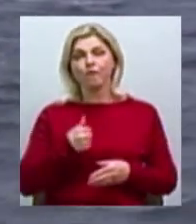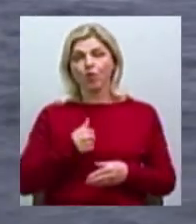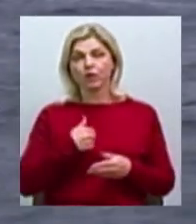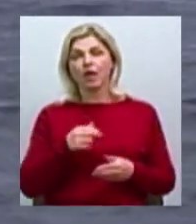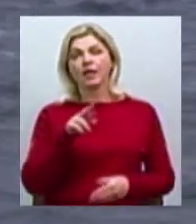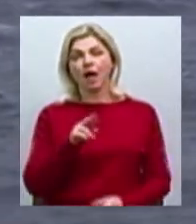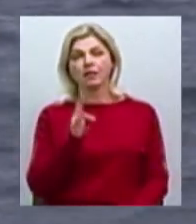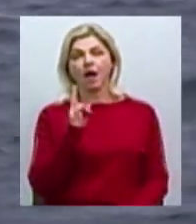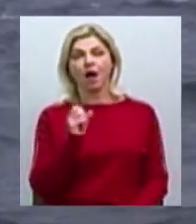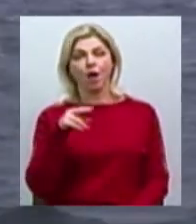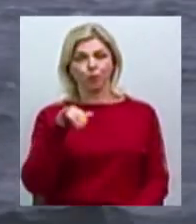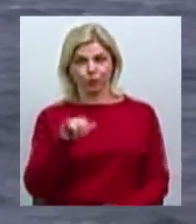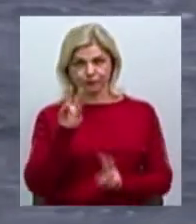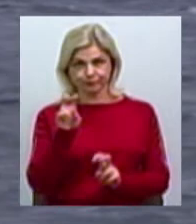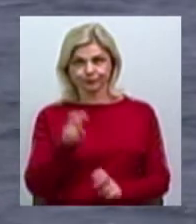Капу».